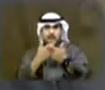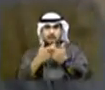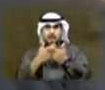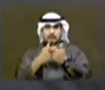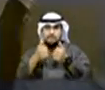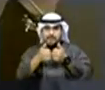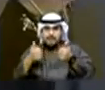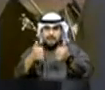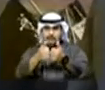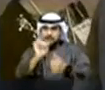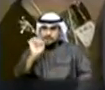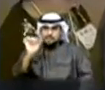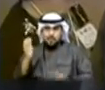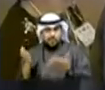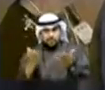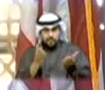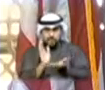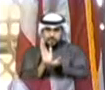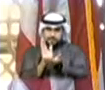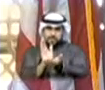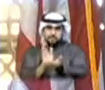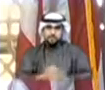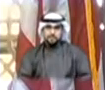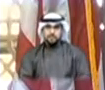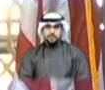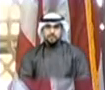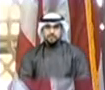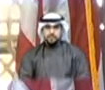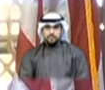تحرير دولة الكويت من العدوان العراقي الغاشم.